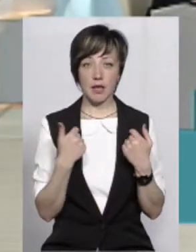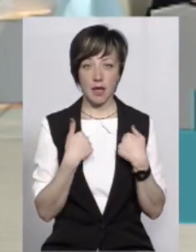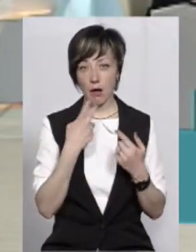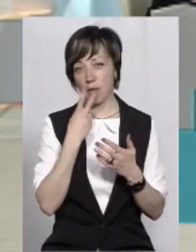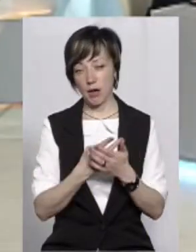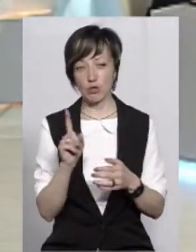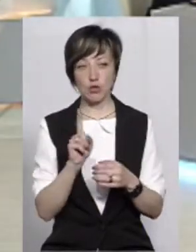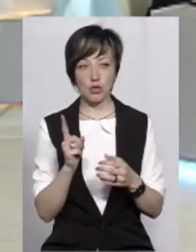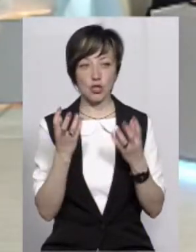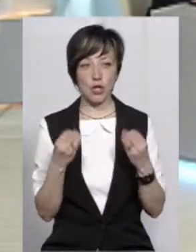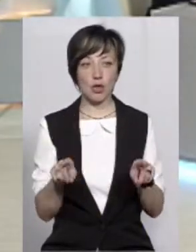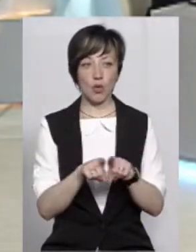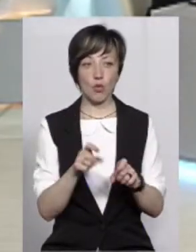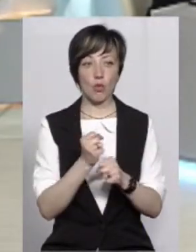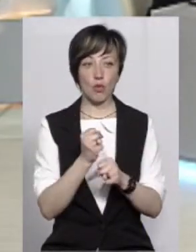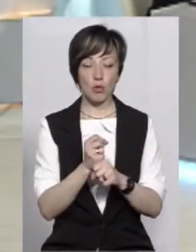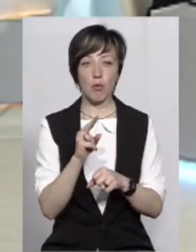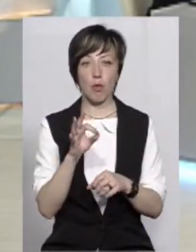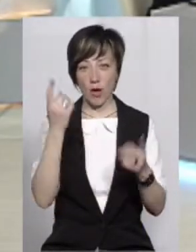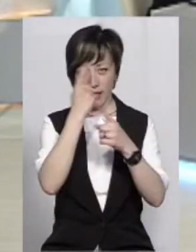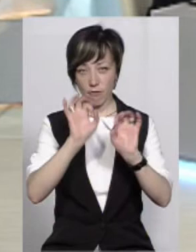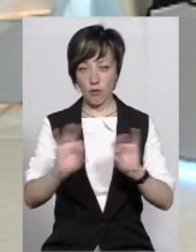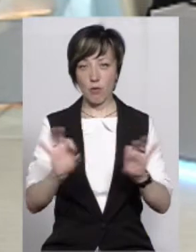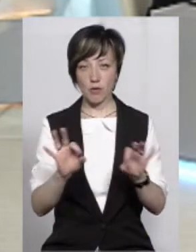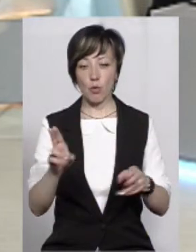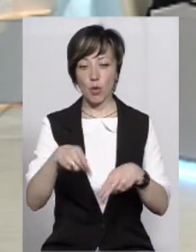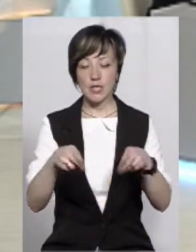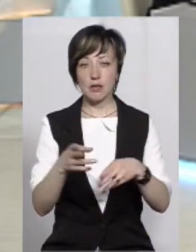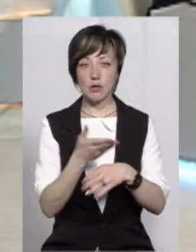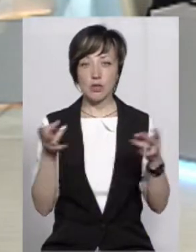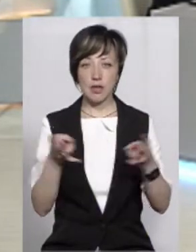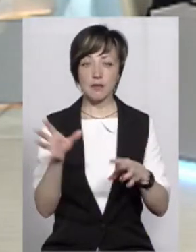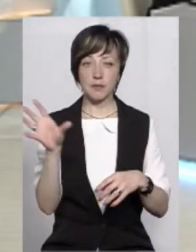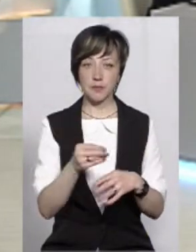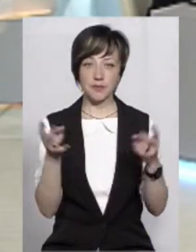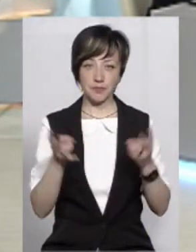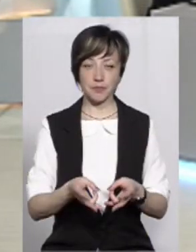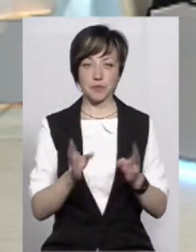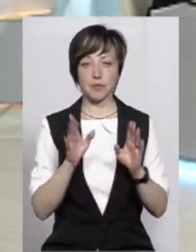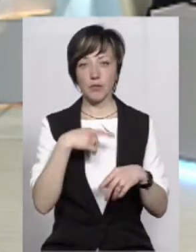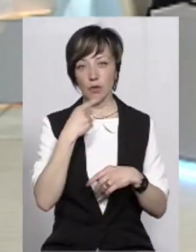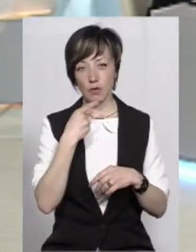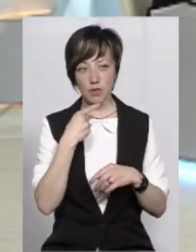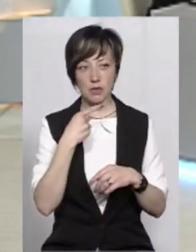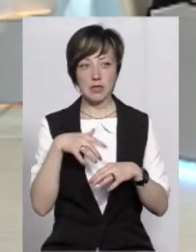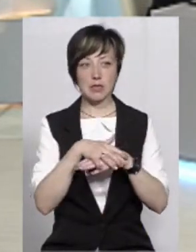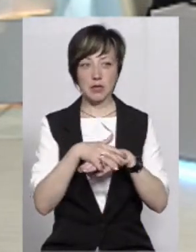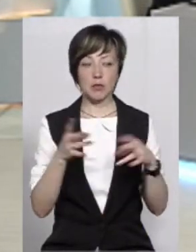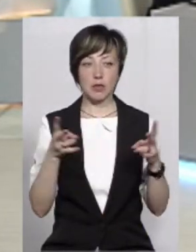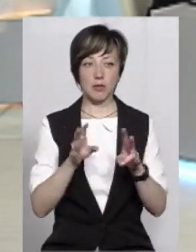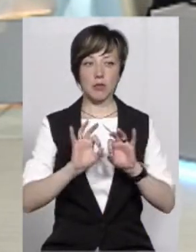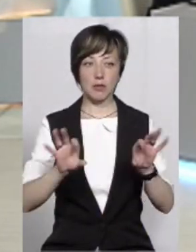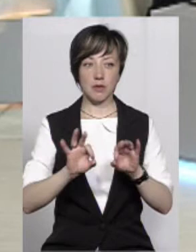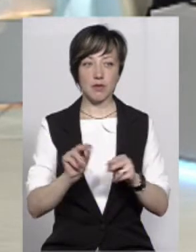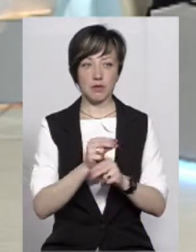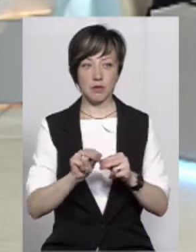я бачу, що, знаєте, ще в таку от роботу по інформованості, про стерилізацію, про все, ну, будемо говорити, з населенням потрібно